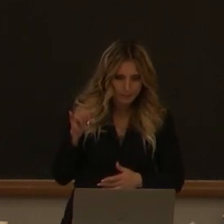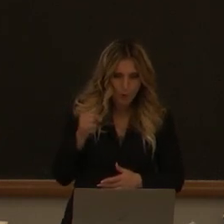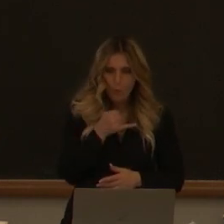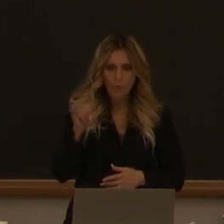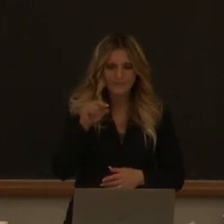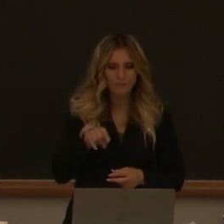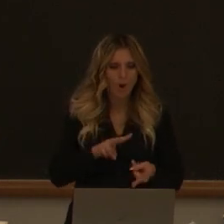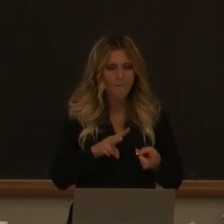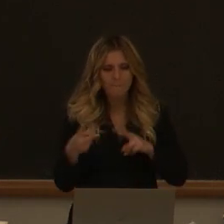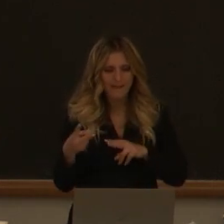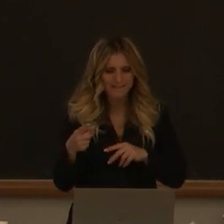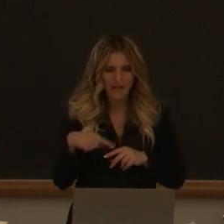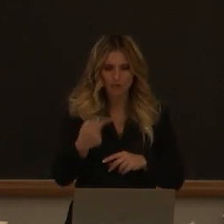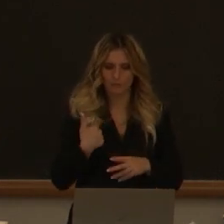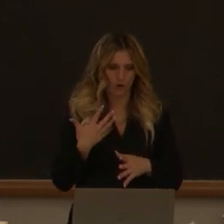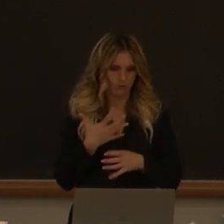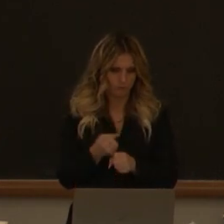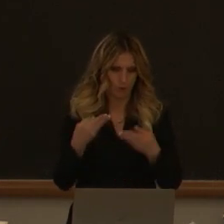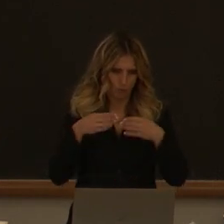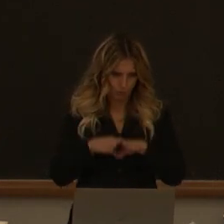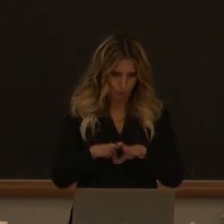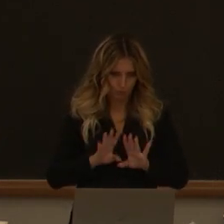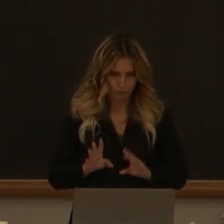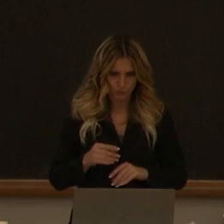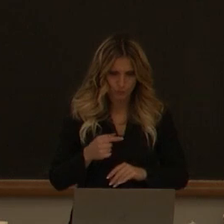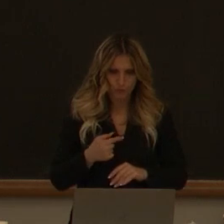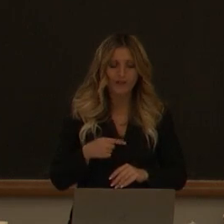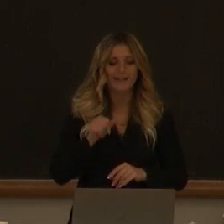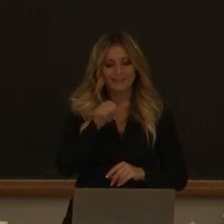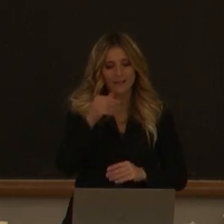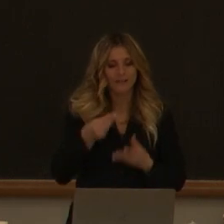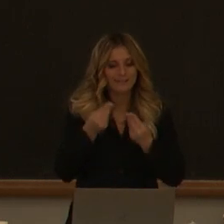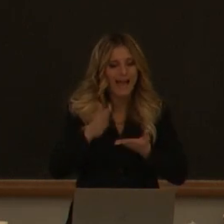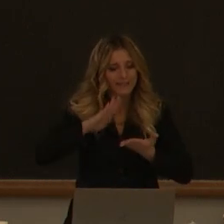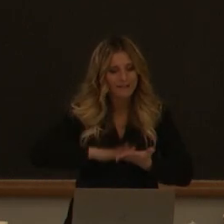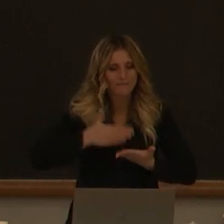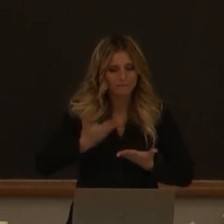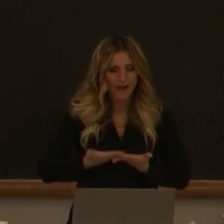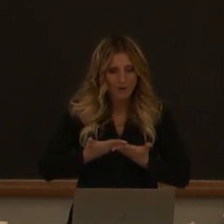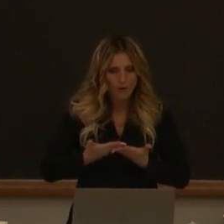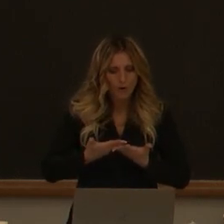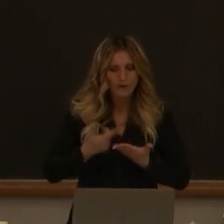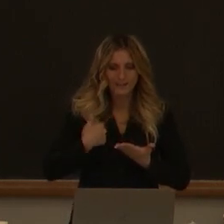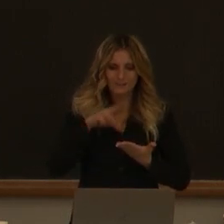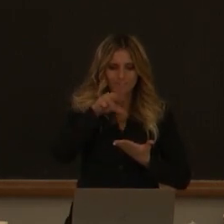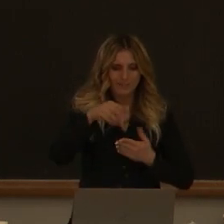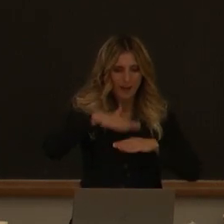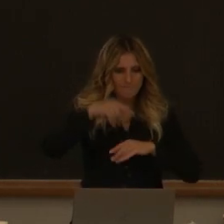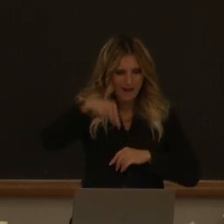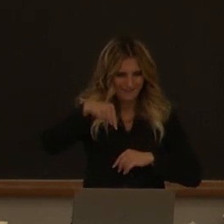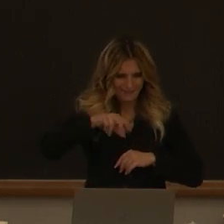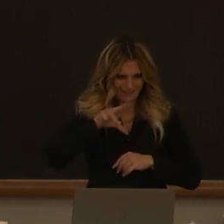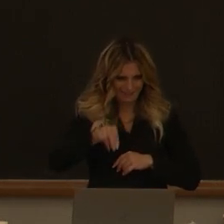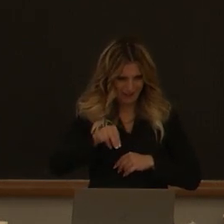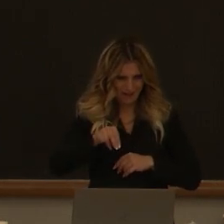Ultimo passaggio, poi chiudo qui la mia relazione, va nel senso di quello che si diceva stamattina, di quello che diceva